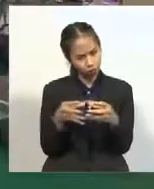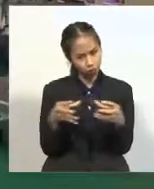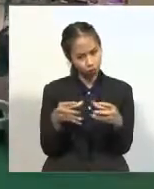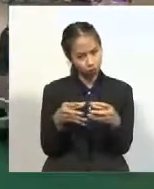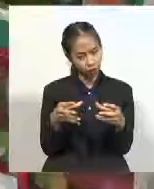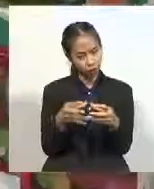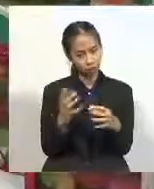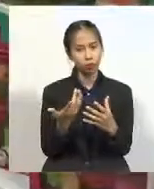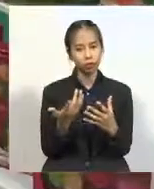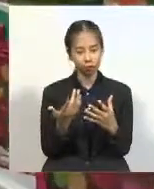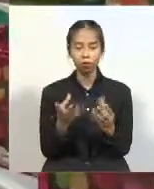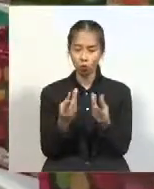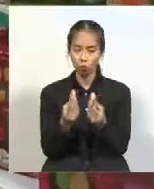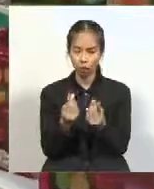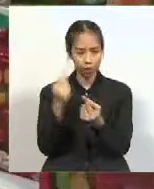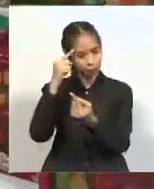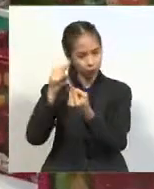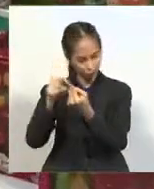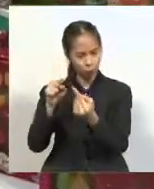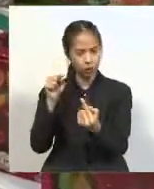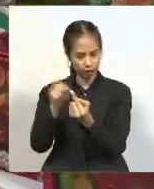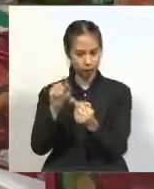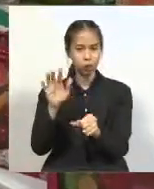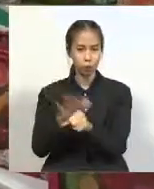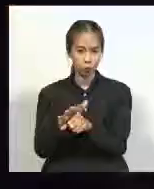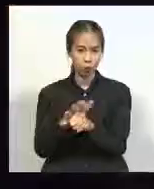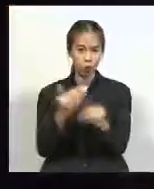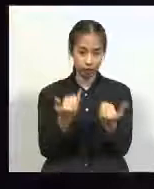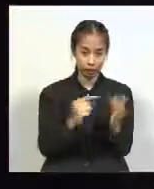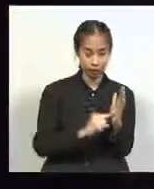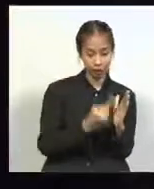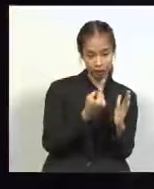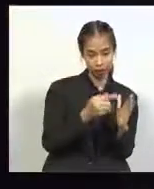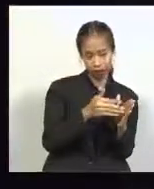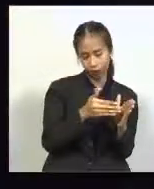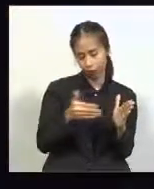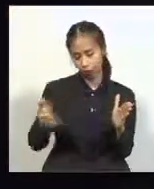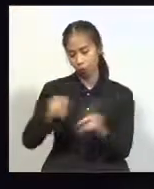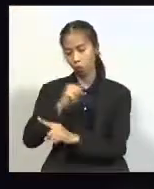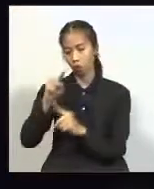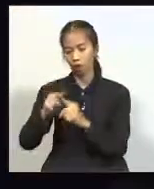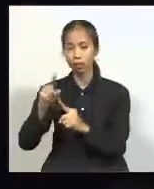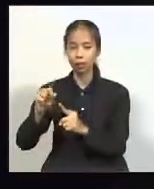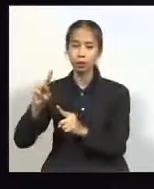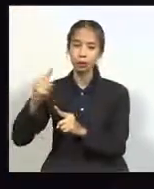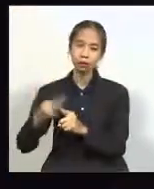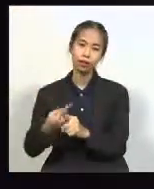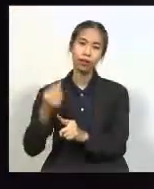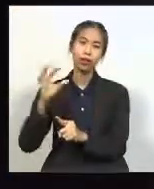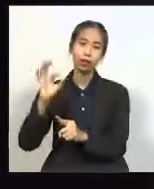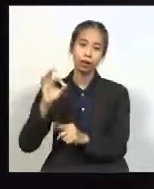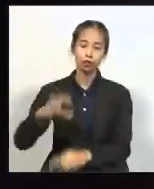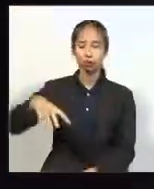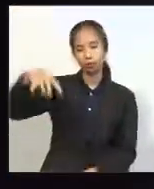งตามยอดนะคะแล้วก็การจัดงานครั้งนี้เนี่ยจะมีตั้งแต่วันนี้ไปจนถึงวันที่21กันยายนนี้ค่ะ